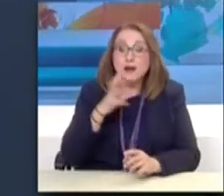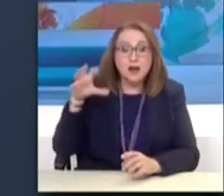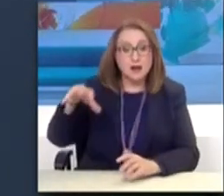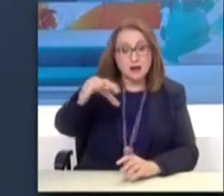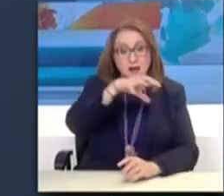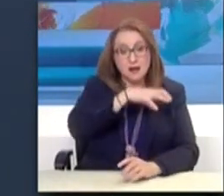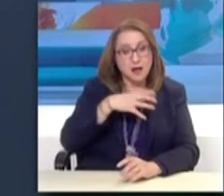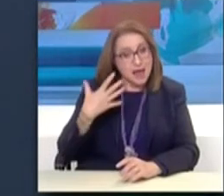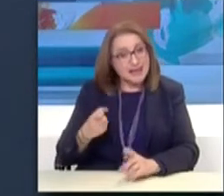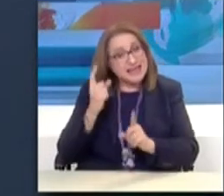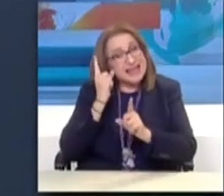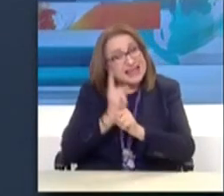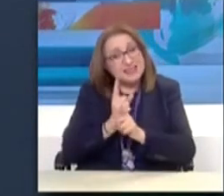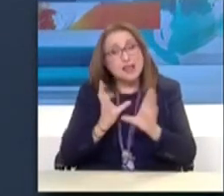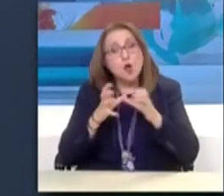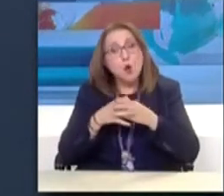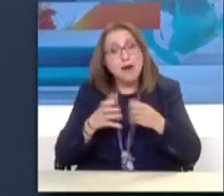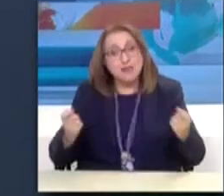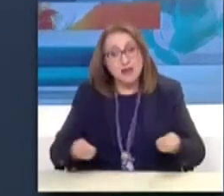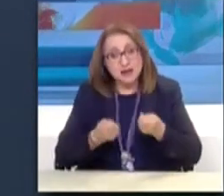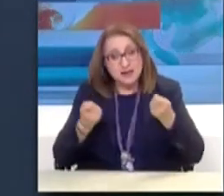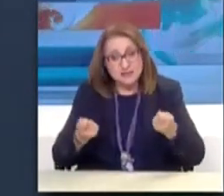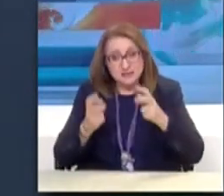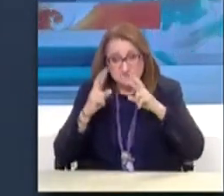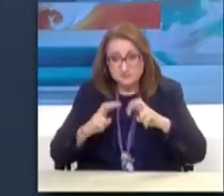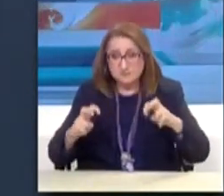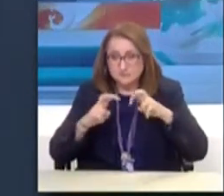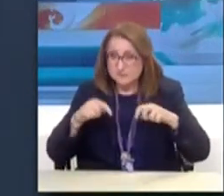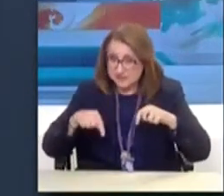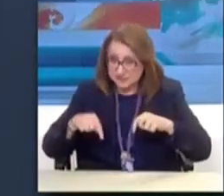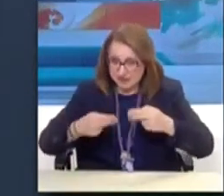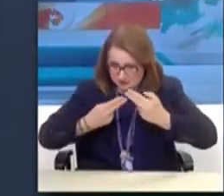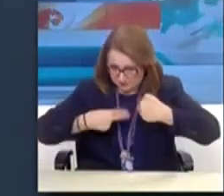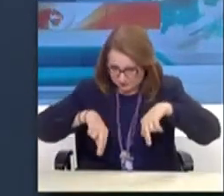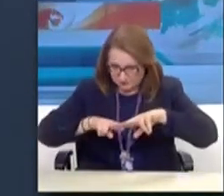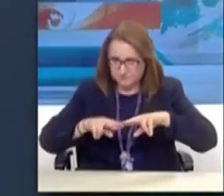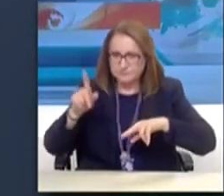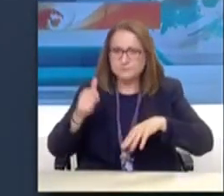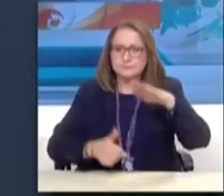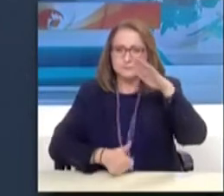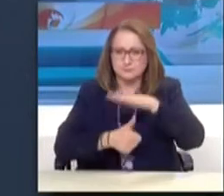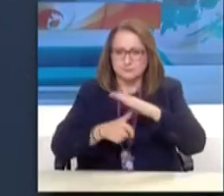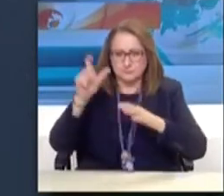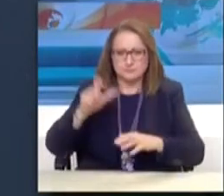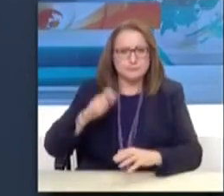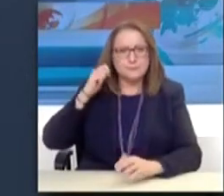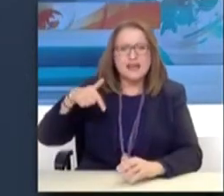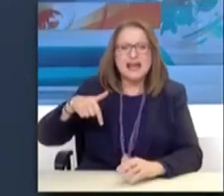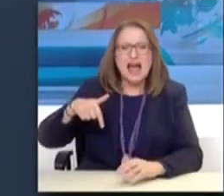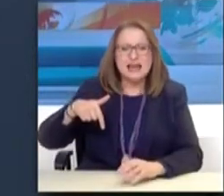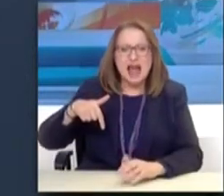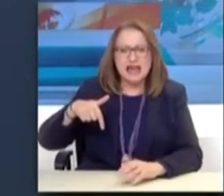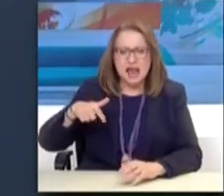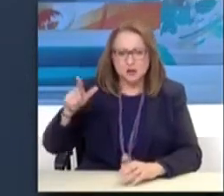εργασίας που έχει συστηθεί ειδικά για αυτό το σκοπό και συνεδριάζει σήμερα υπό την προεδρία του κυρίου Γαργαλιάνου, που είναι πρόεδρος της